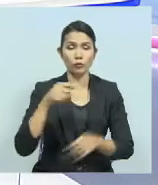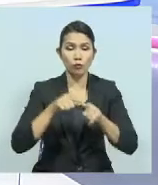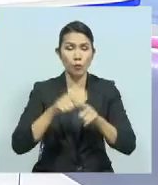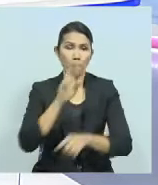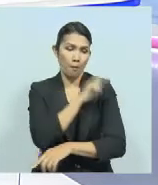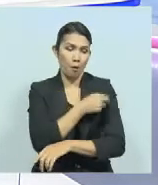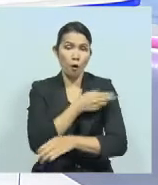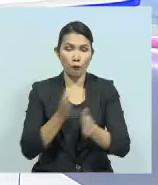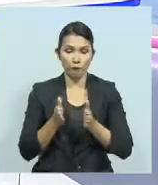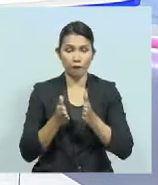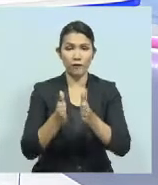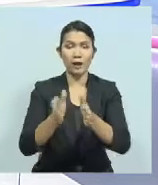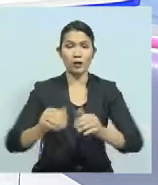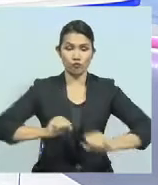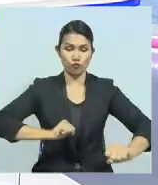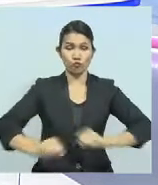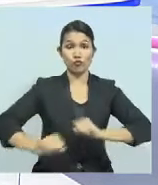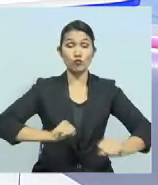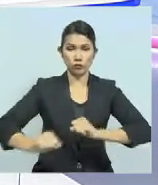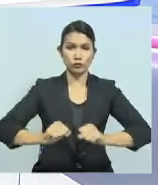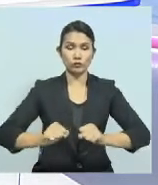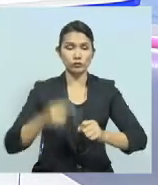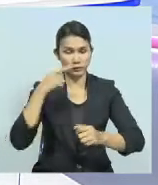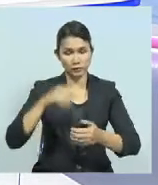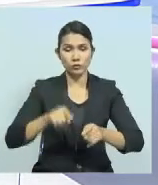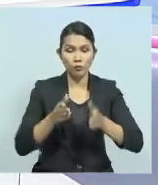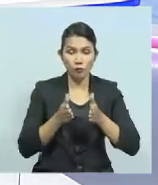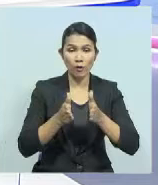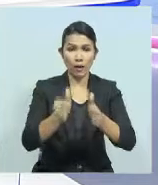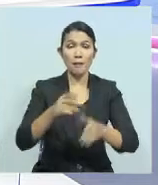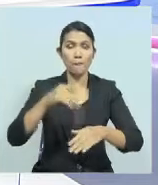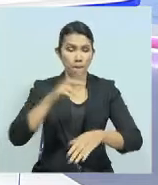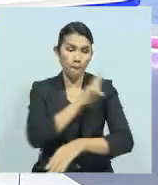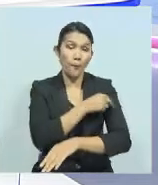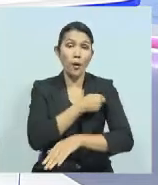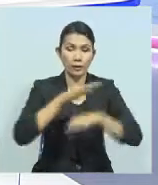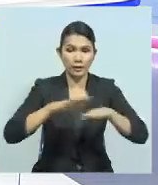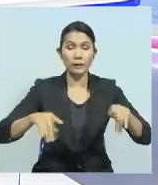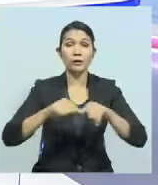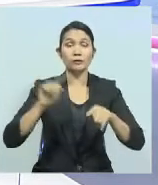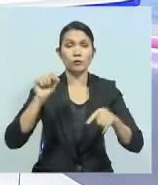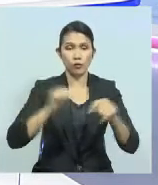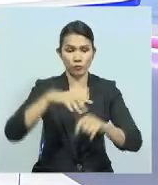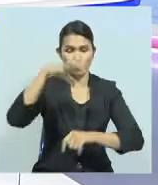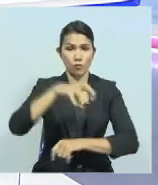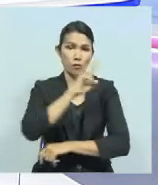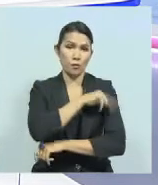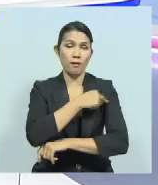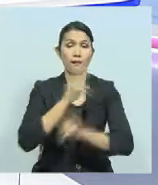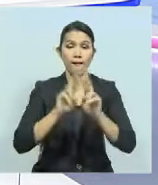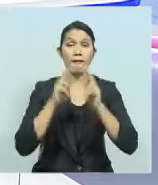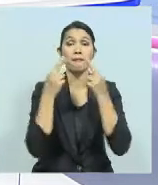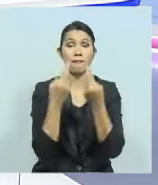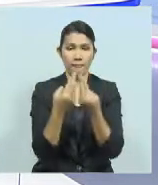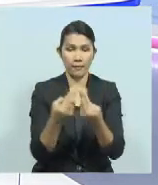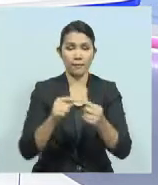มารแพทย์เวชศาสตร์วัยรุ่นนะคะซึ่งอยู่ในภาควิชากุมารเวชศาสตร์คณะแพทยศาสตร์โรงพยาบาลราม